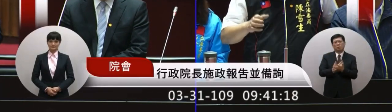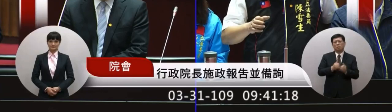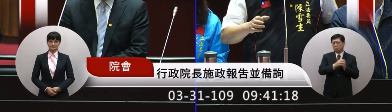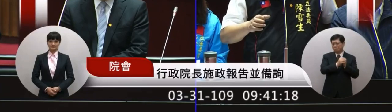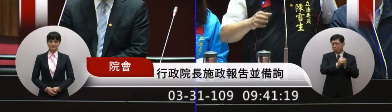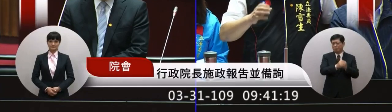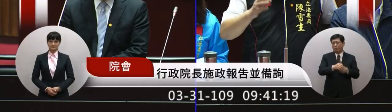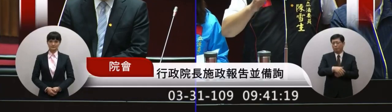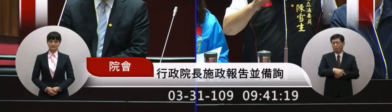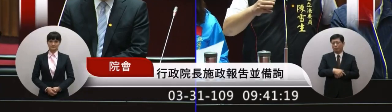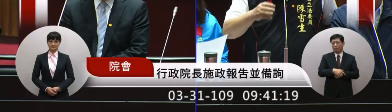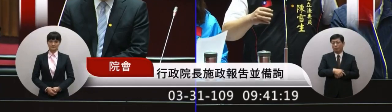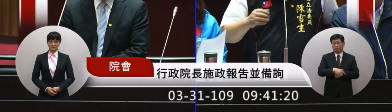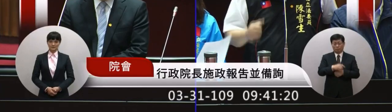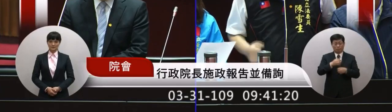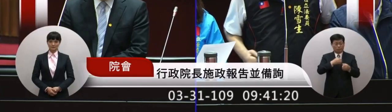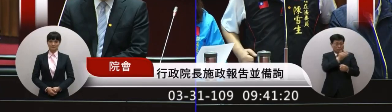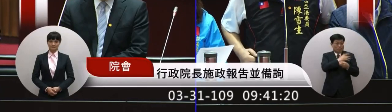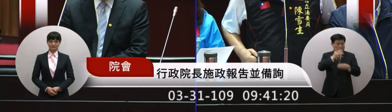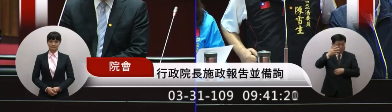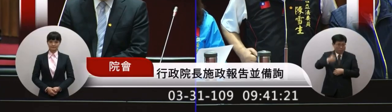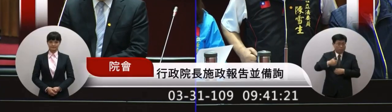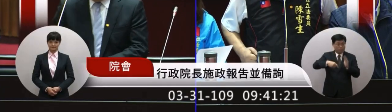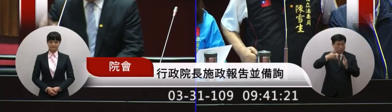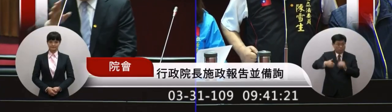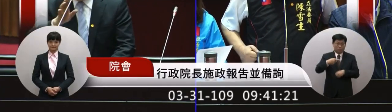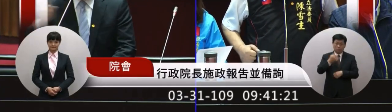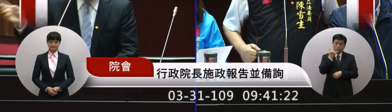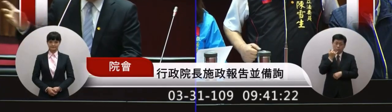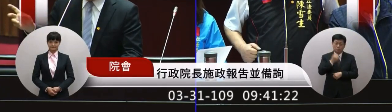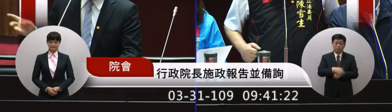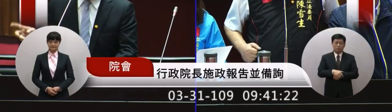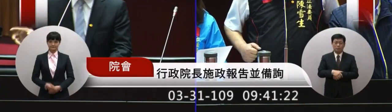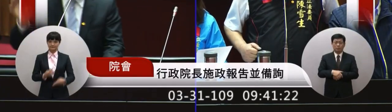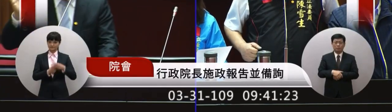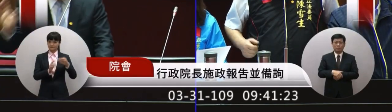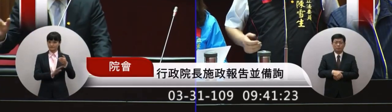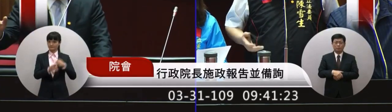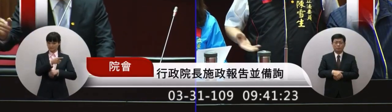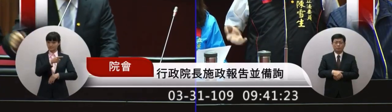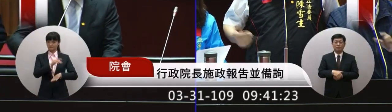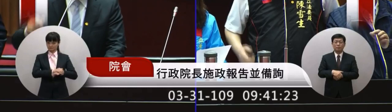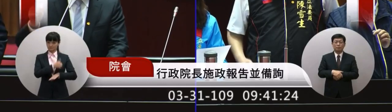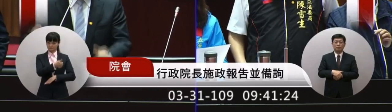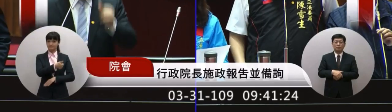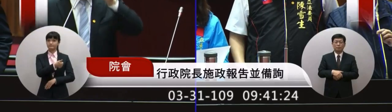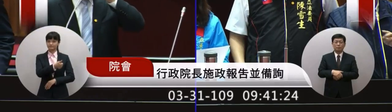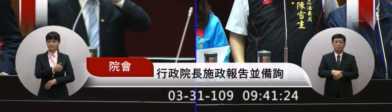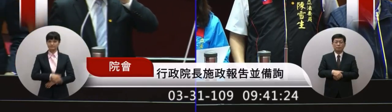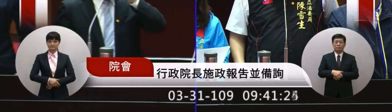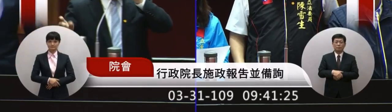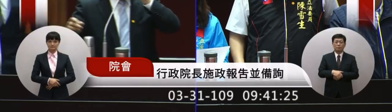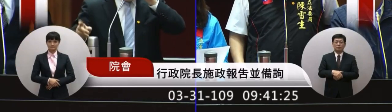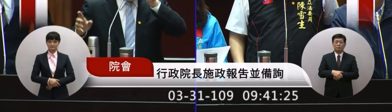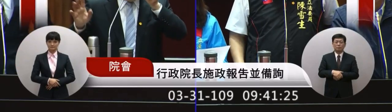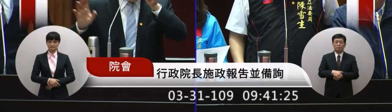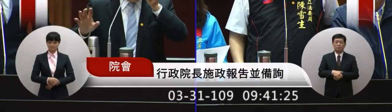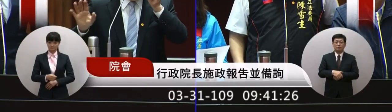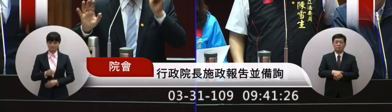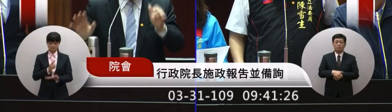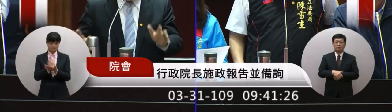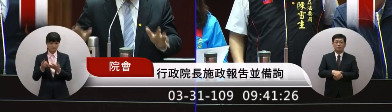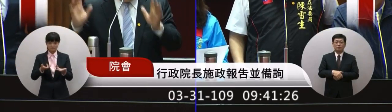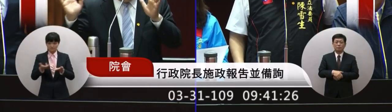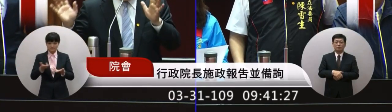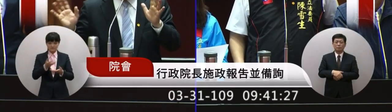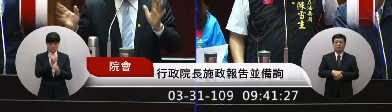拜托，主委院长，这样可以吧？ 我们主委很能干，很多事情不但做得到位，而且